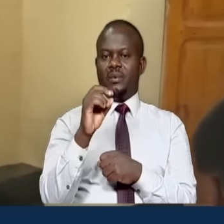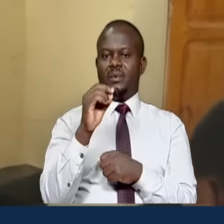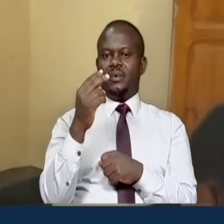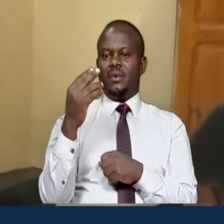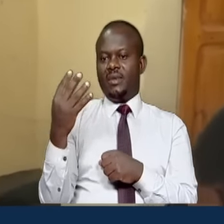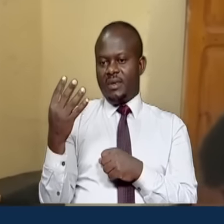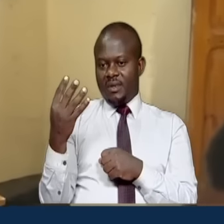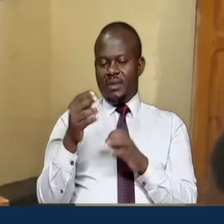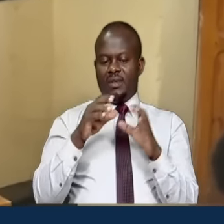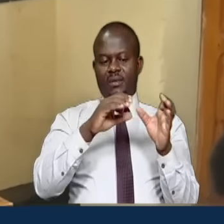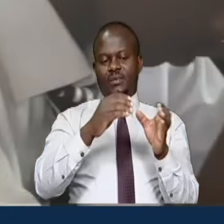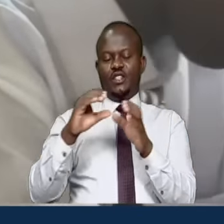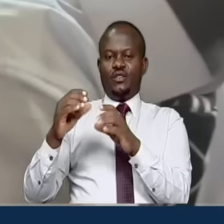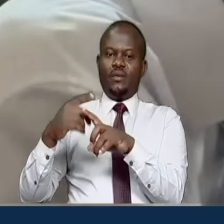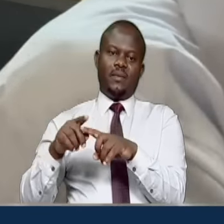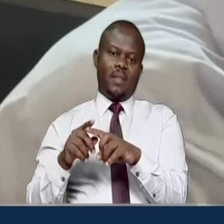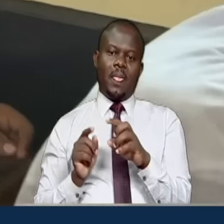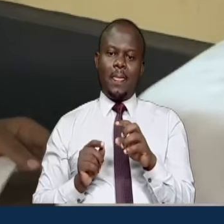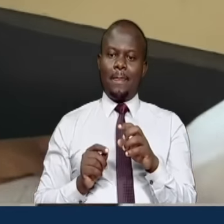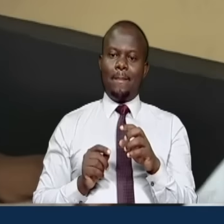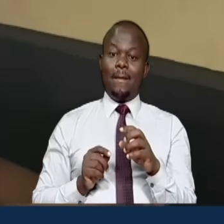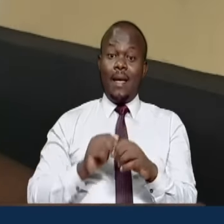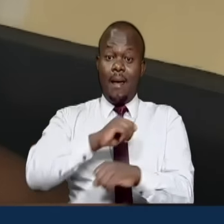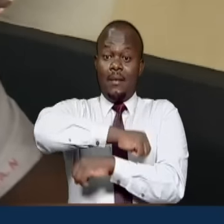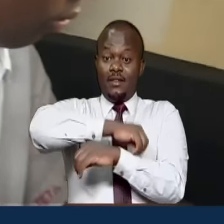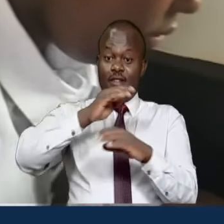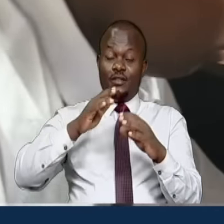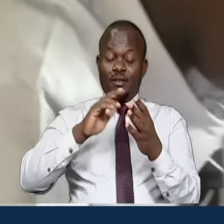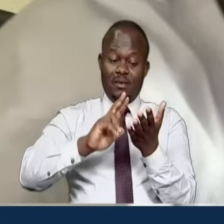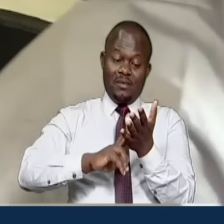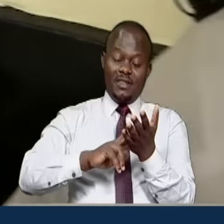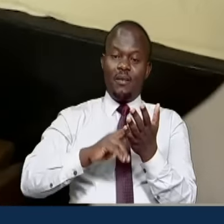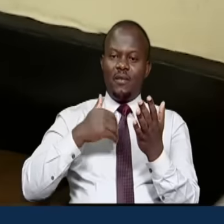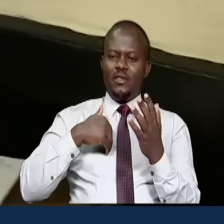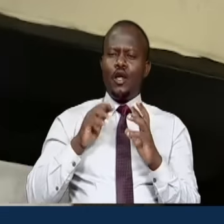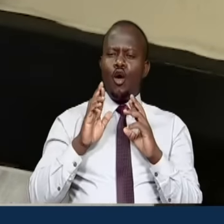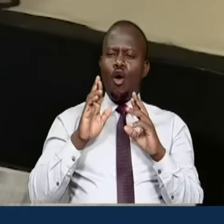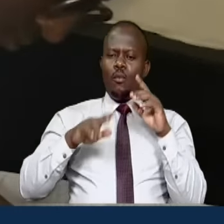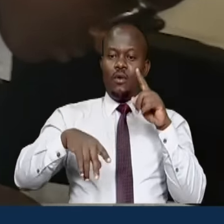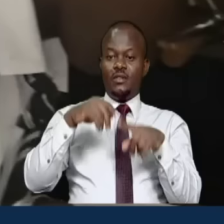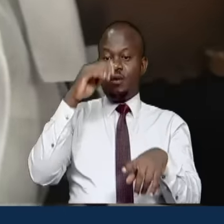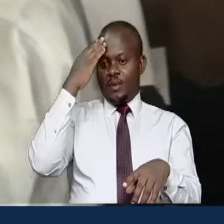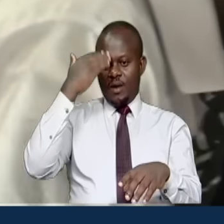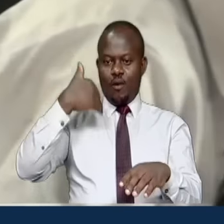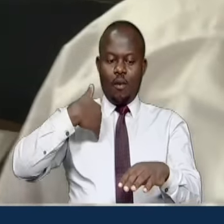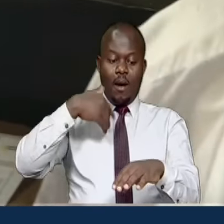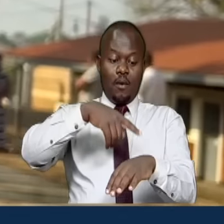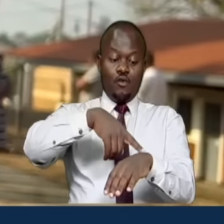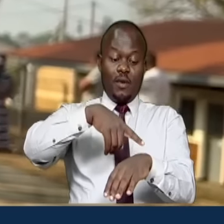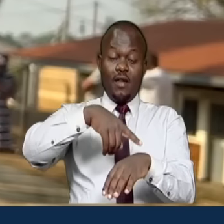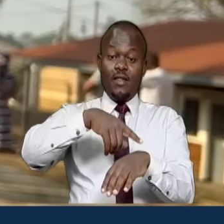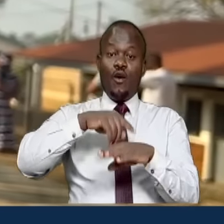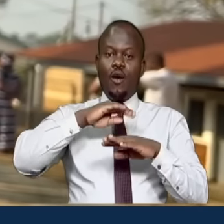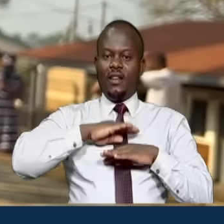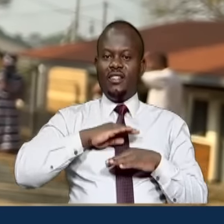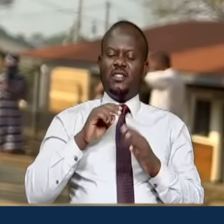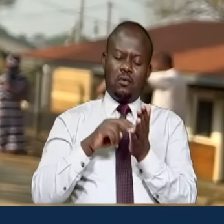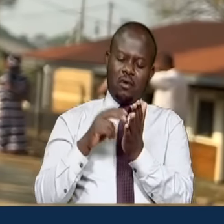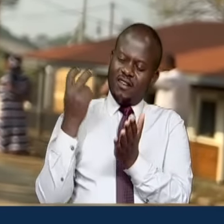2023-2024 byiciro bitandukanye. Abanyeshuri bemeza ko bafite icyizere cyo gutsinda bitewe no kubabonye umwanya uhagije wo gusubiramo amasomo yabo.